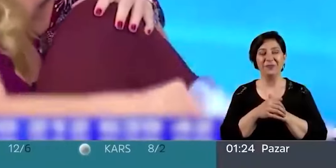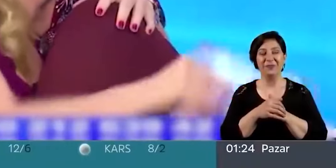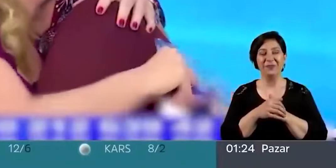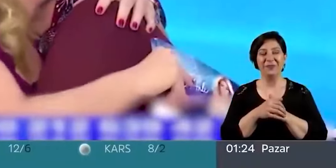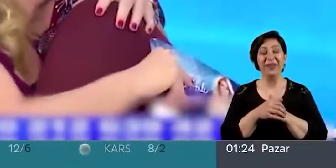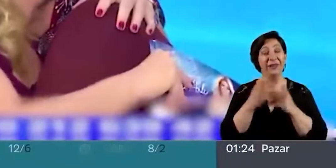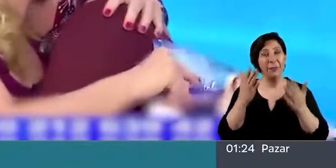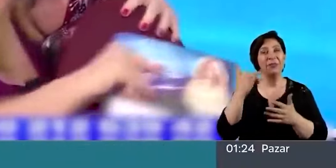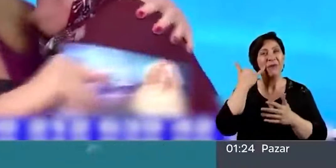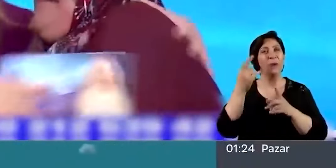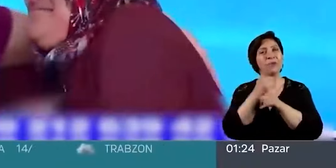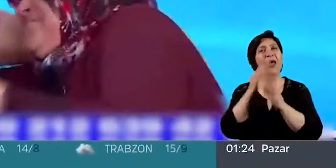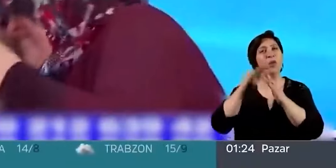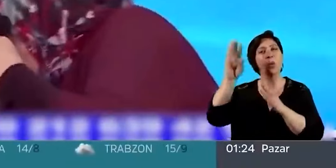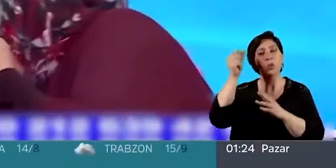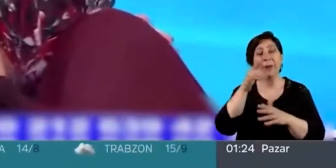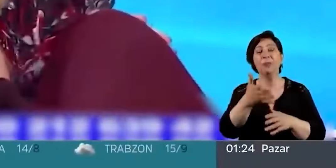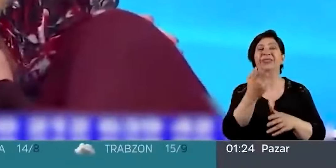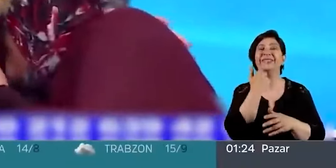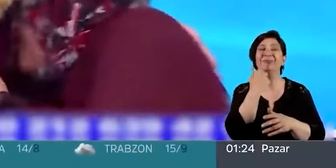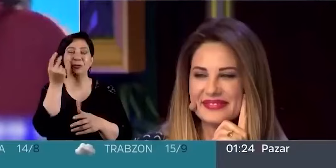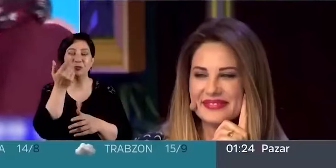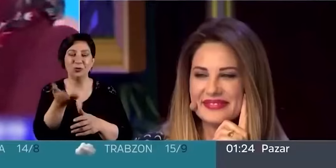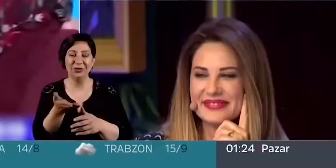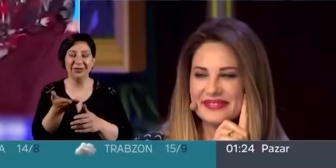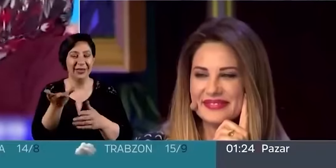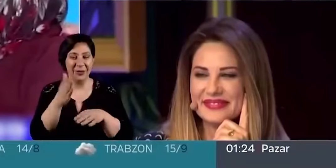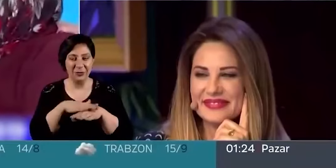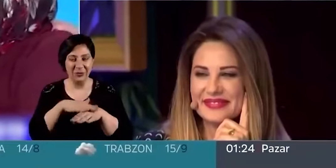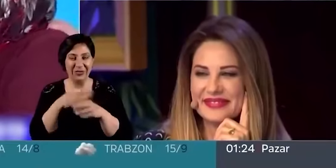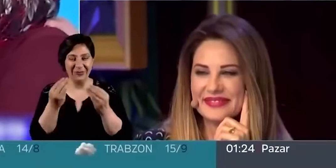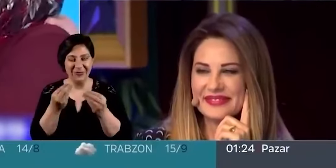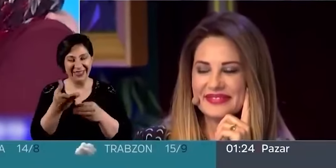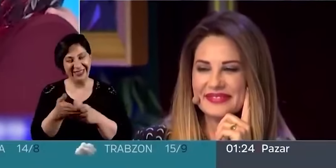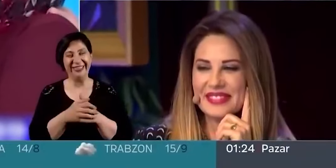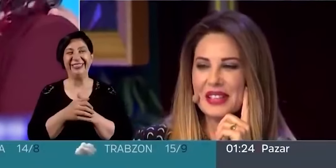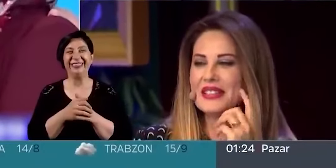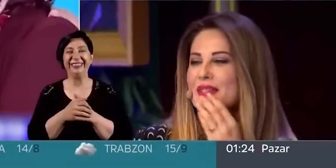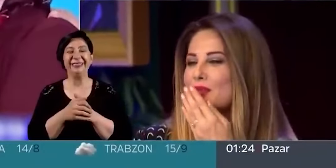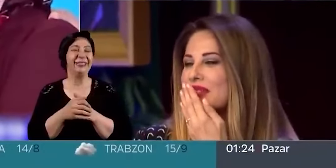Hani insan telefonunu falan evde unutur ya. Bu da dişlerini unutmuş. Ne yapıyorsun iyi misin? Saklanıyor.